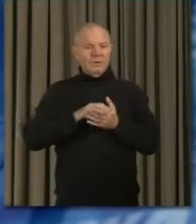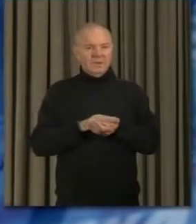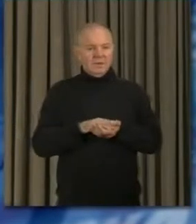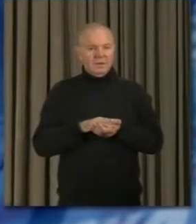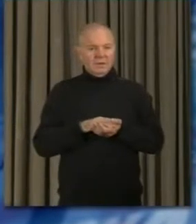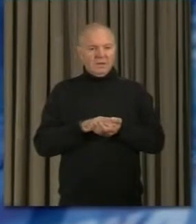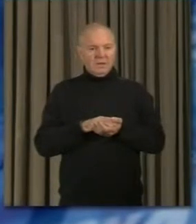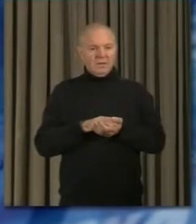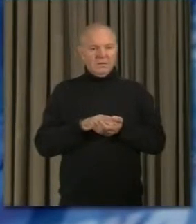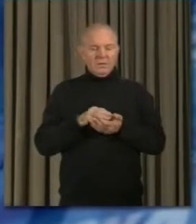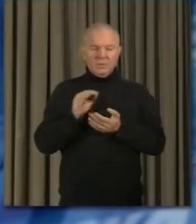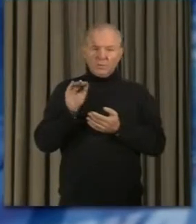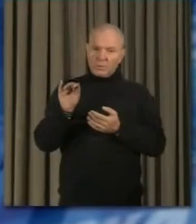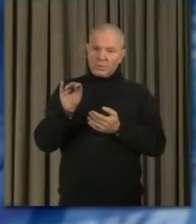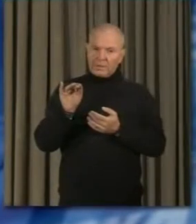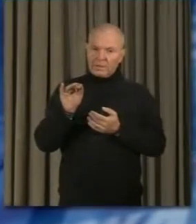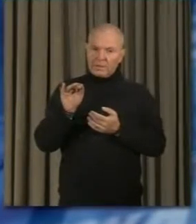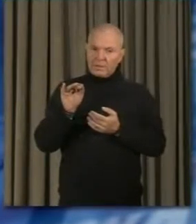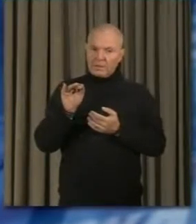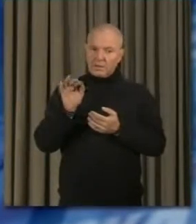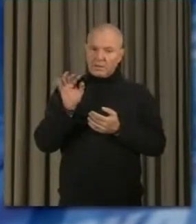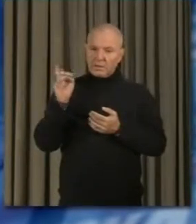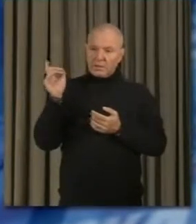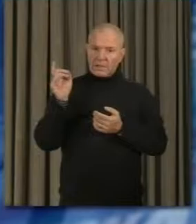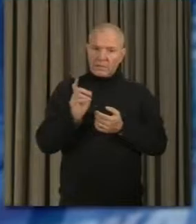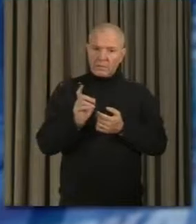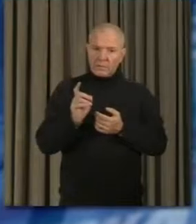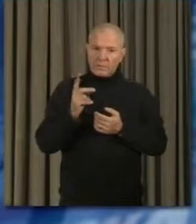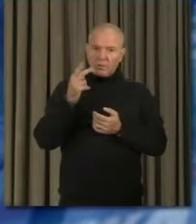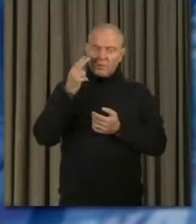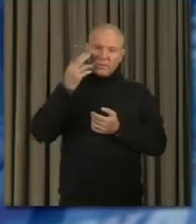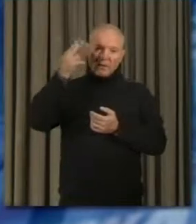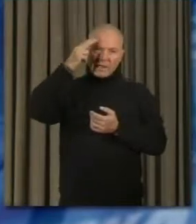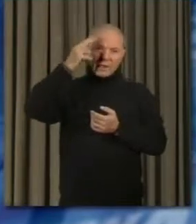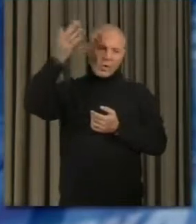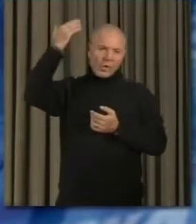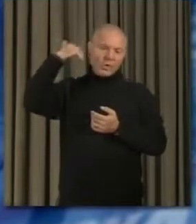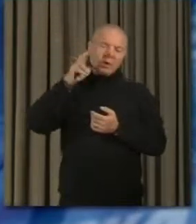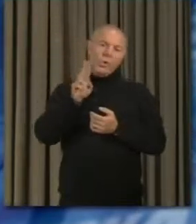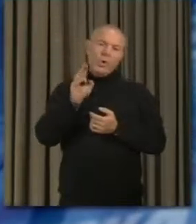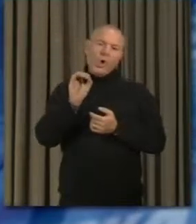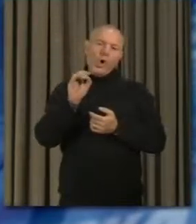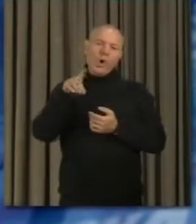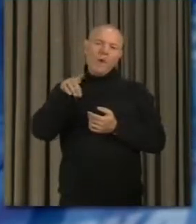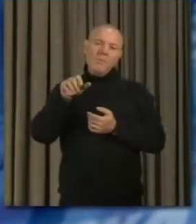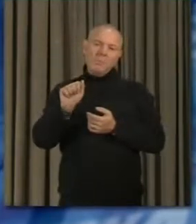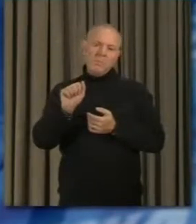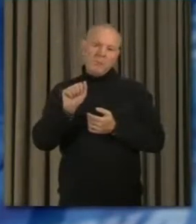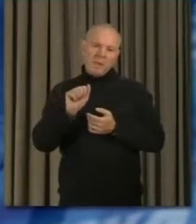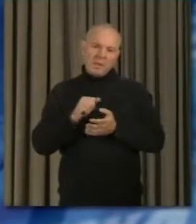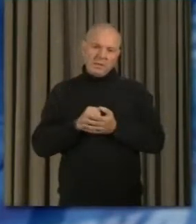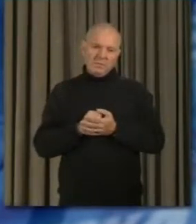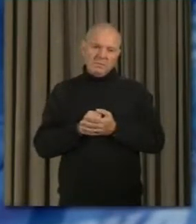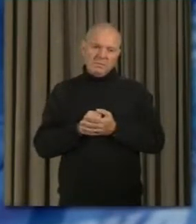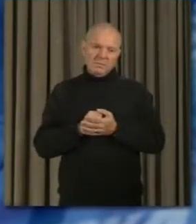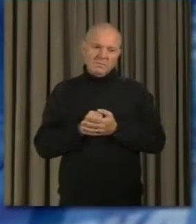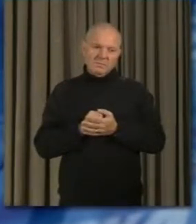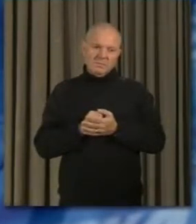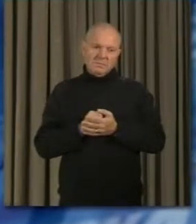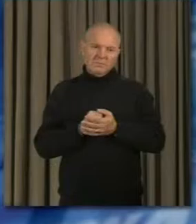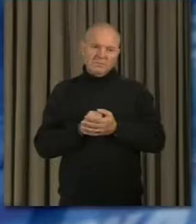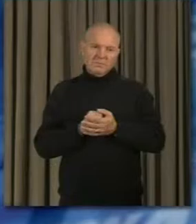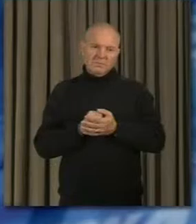E quando è venuto a sentire questo movimento, l'Uopa? L'Uopa, sì. Viene a sentire l'Uopa. E